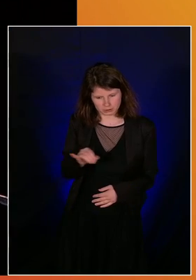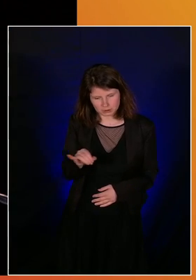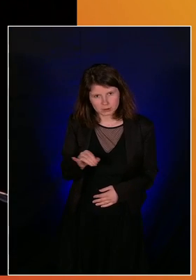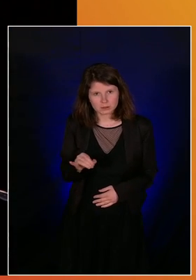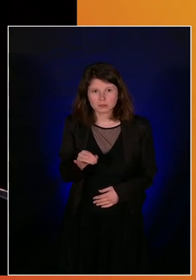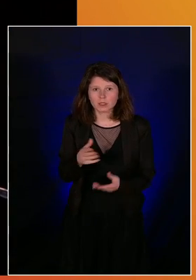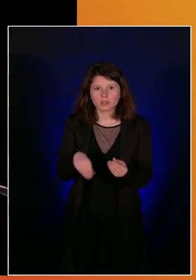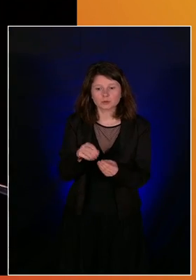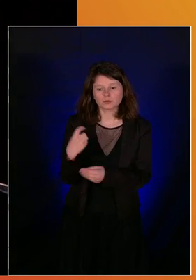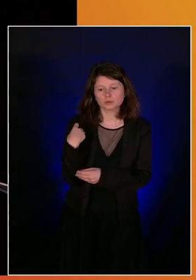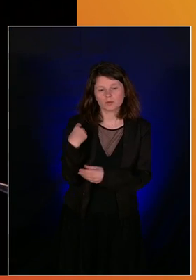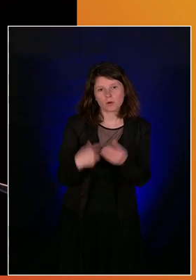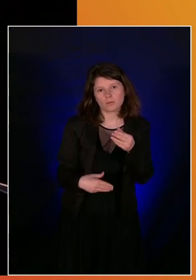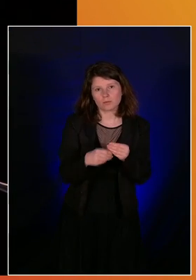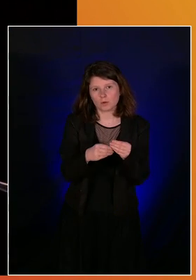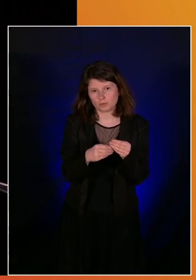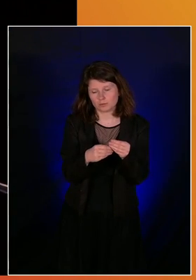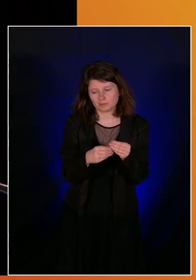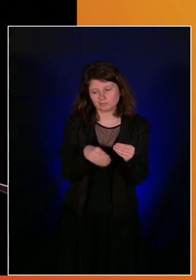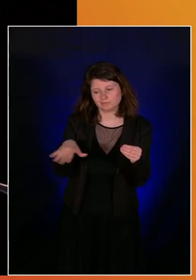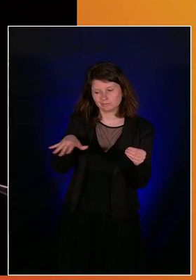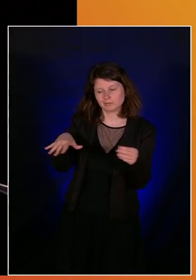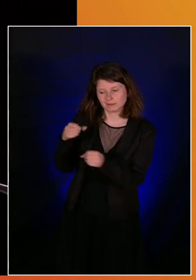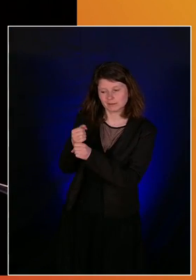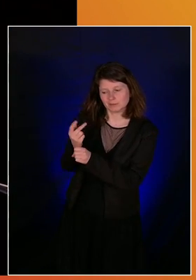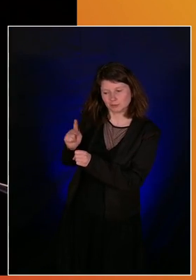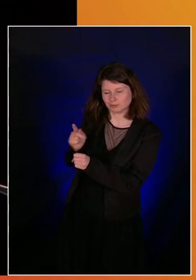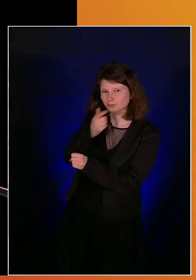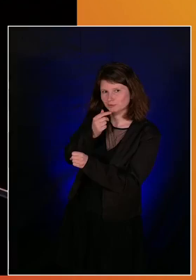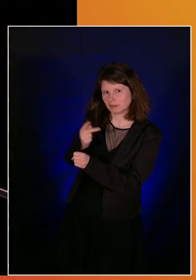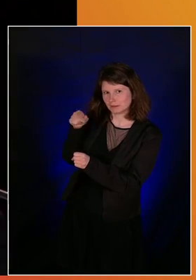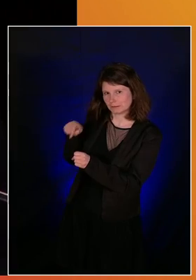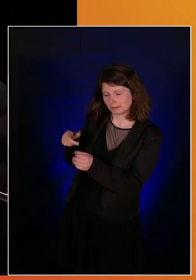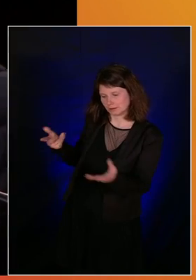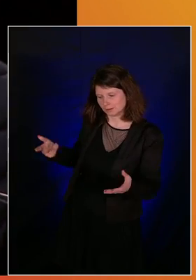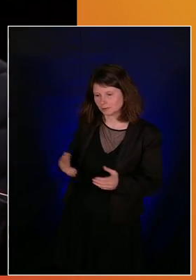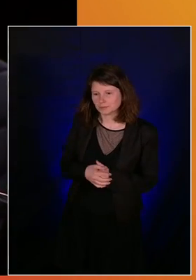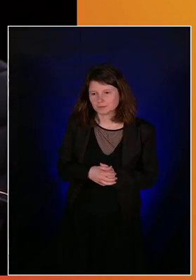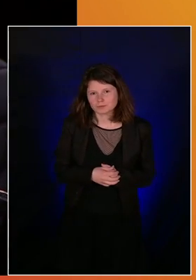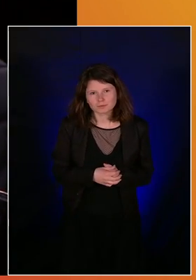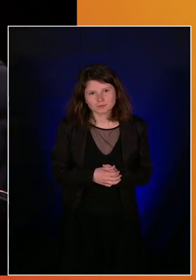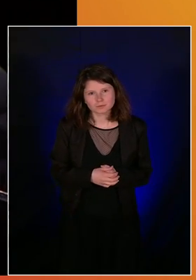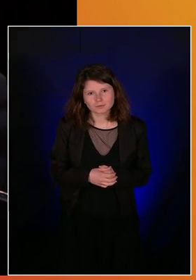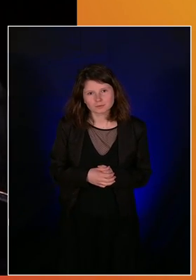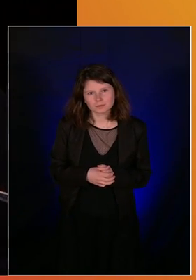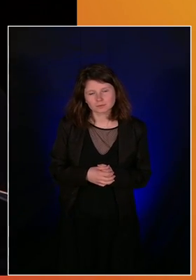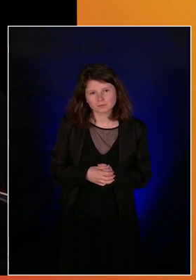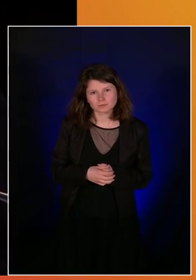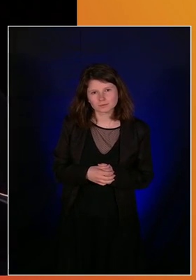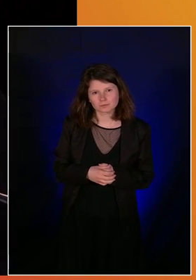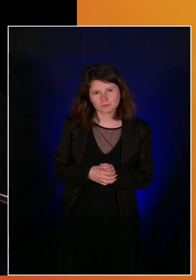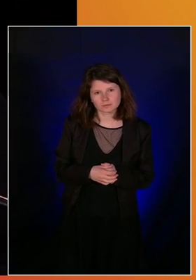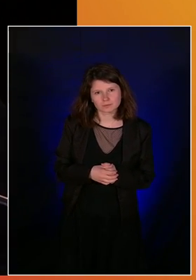le numéro de votre amendement ce qui facilitera grandement la vie de nos camarades à la tribune pour expliquer les